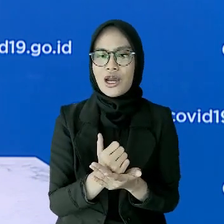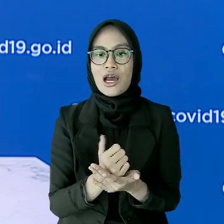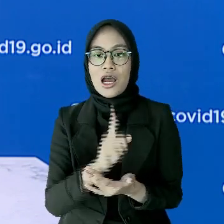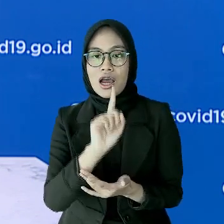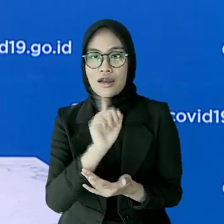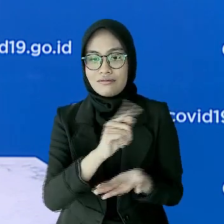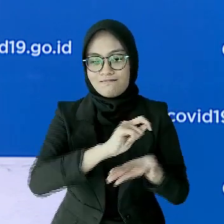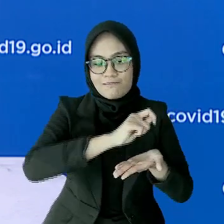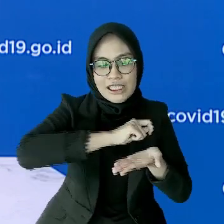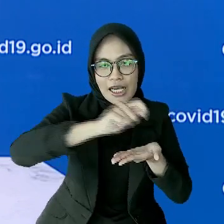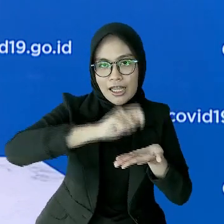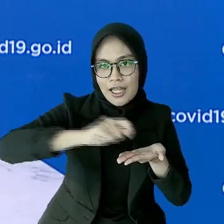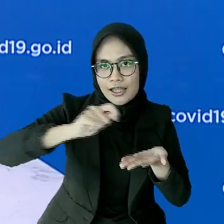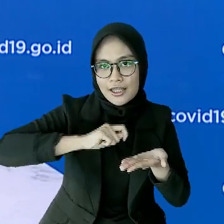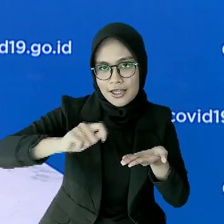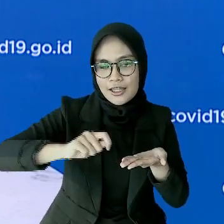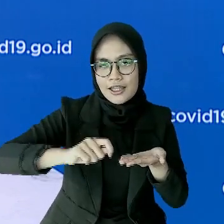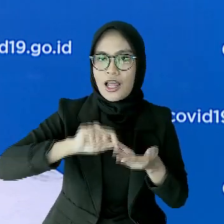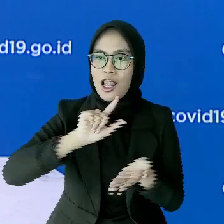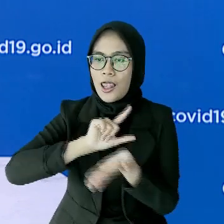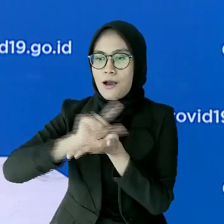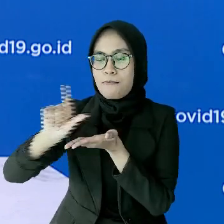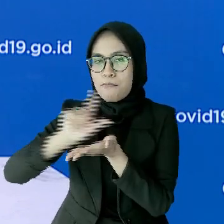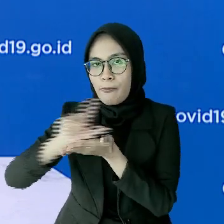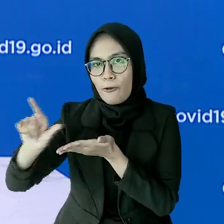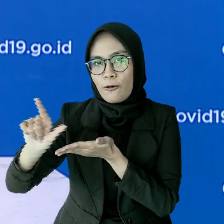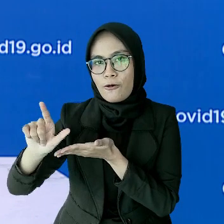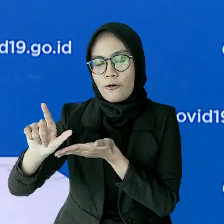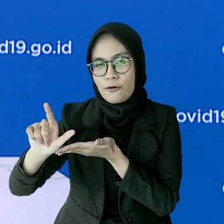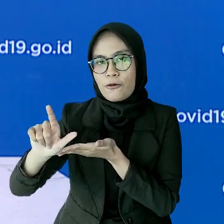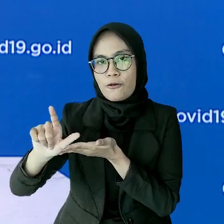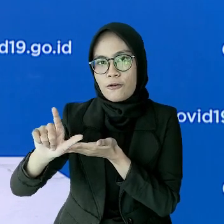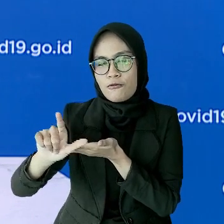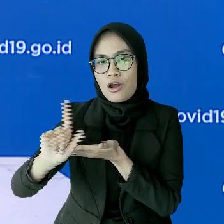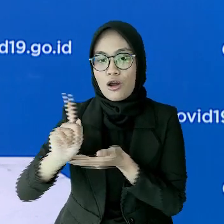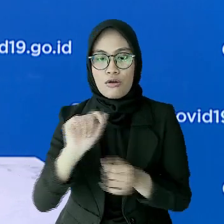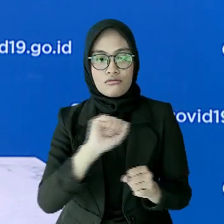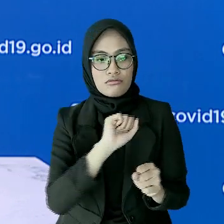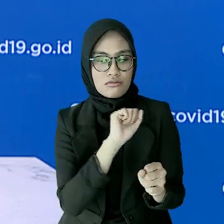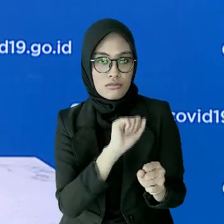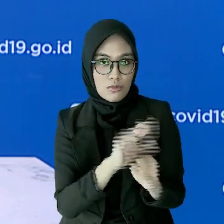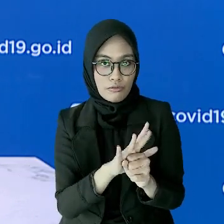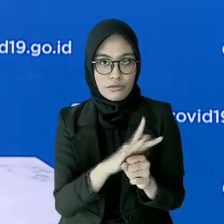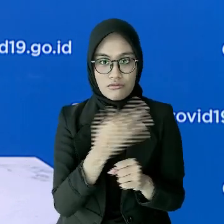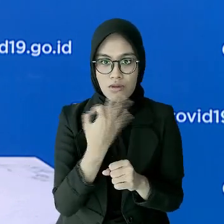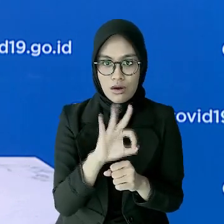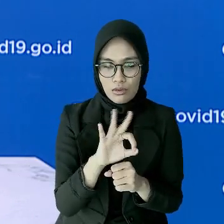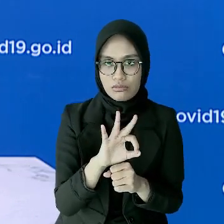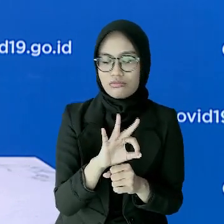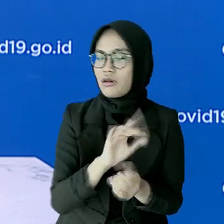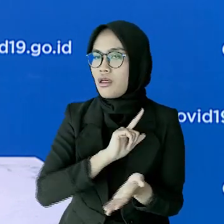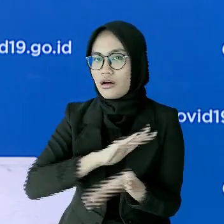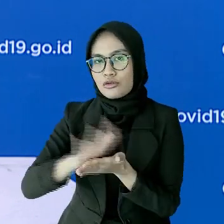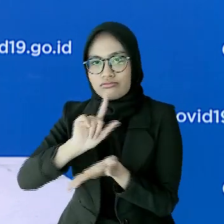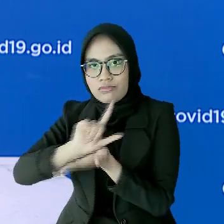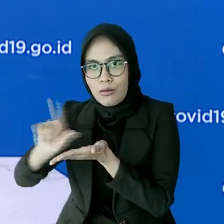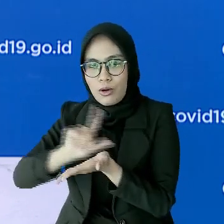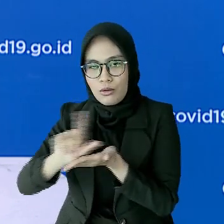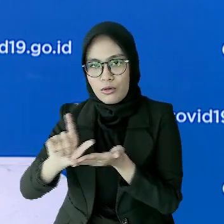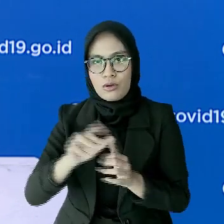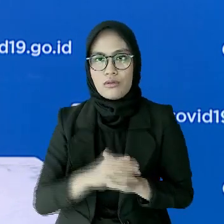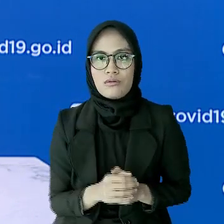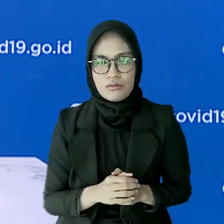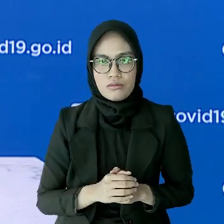pelaporan kasus secara aktif atau disebut active surveillance seperti upaya testing secara periodik